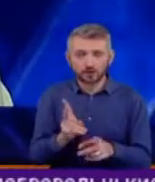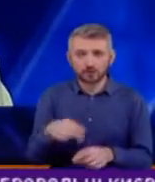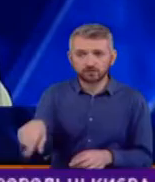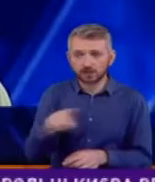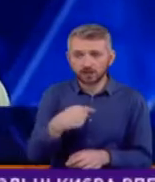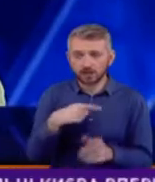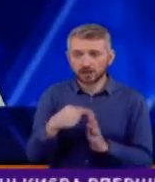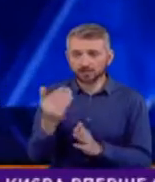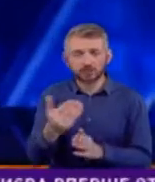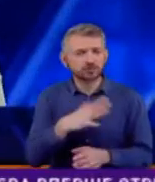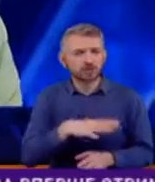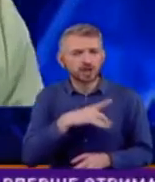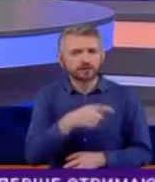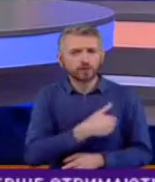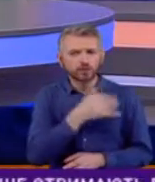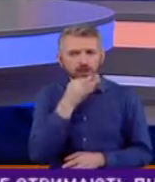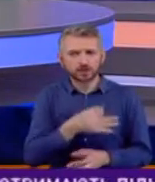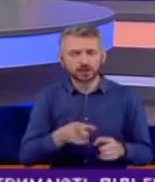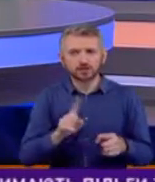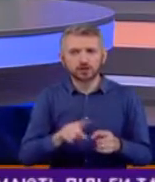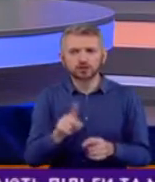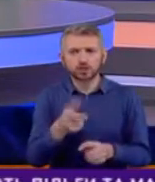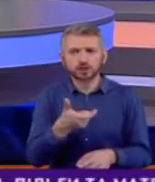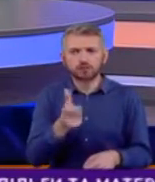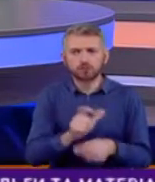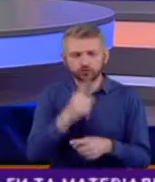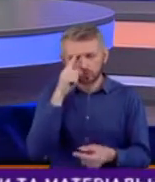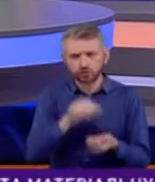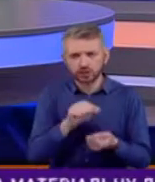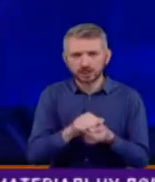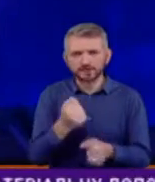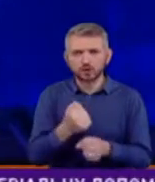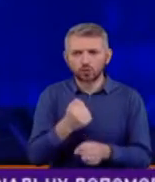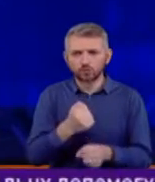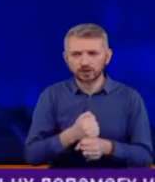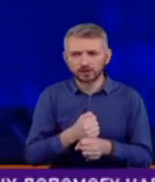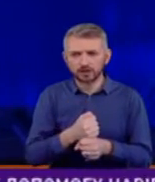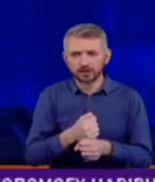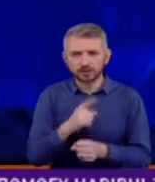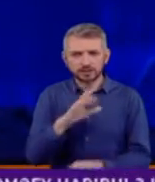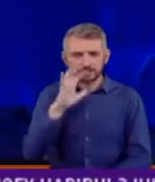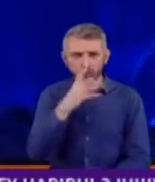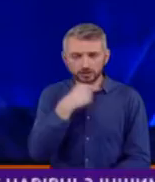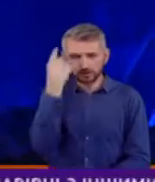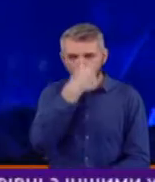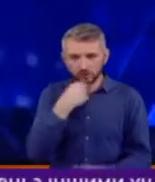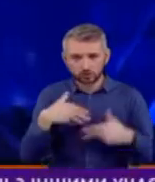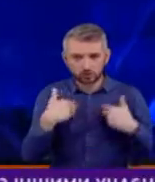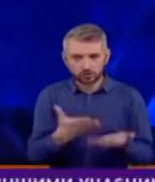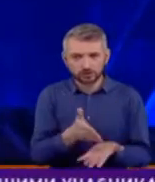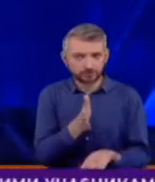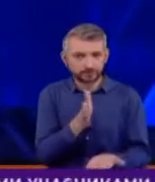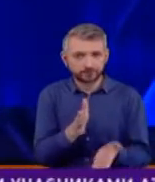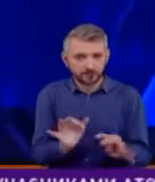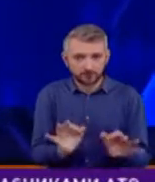Чекайте, я с вами. Так, ви хочете сказати, що ця теза про те, що найбільші дурниці робляться з серйозним виразом обличчя, воно таки має місце